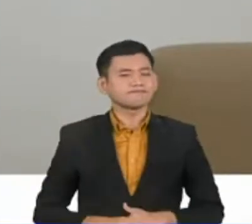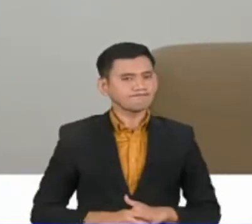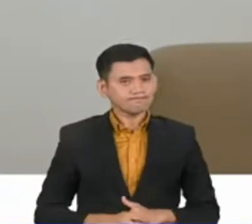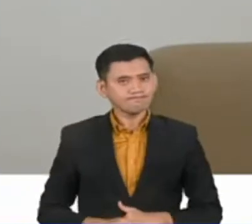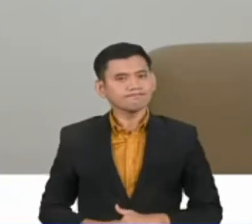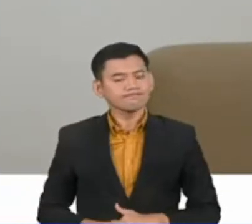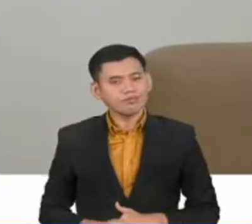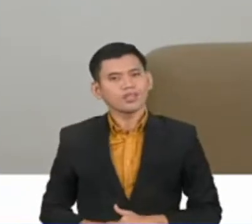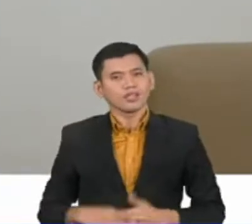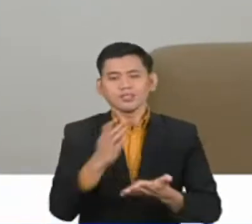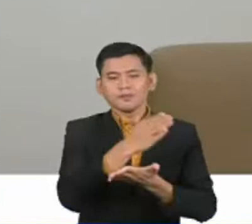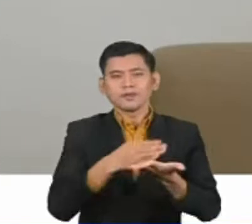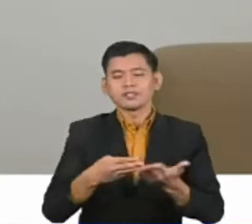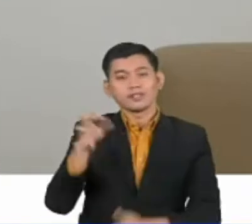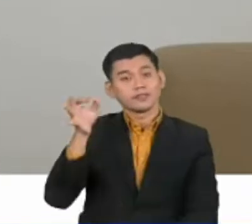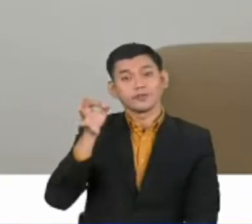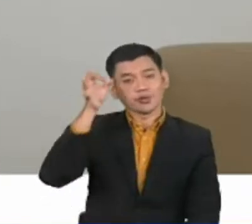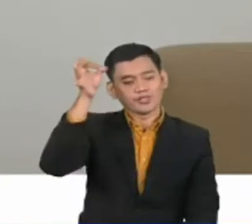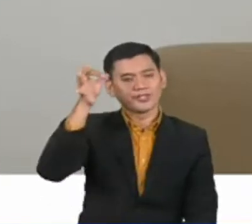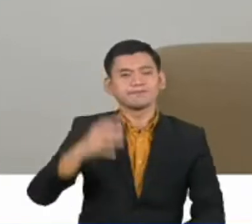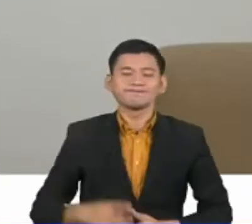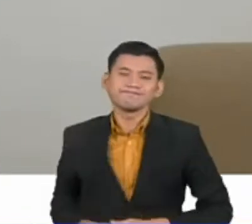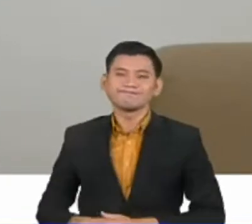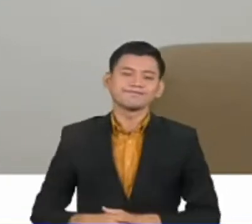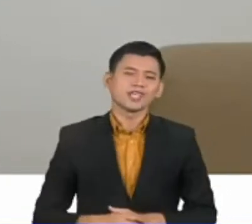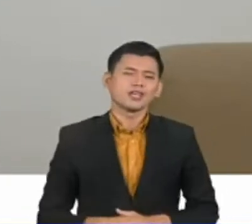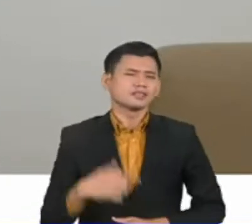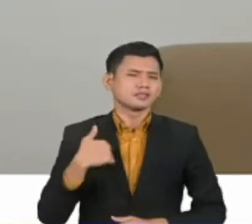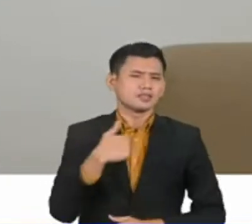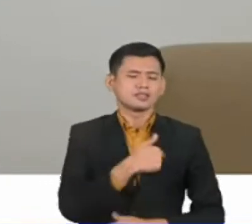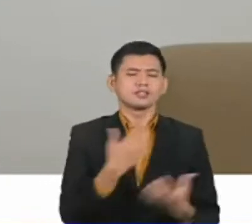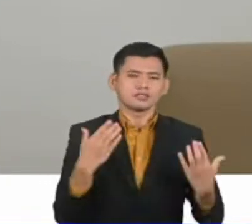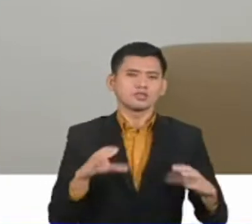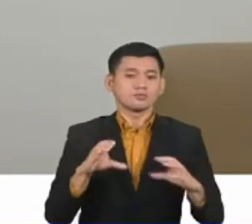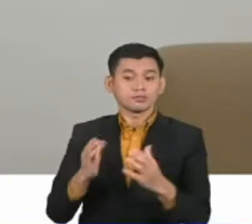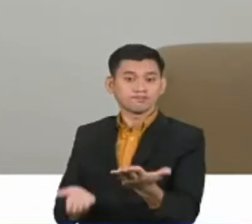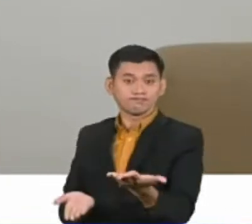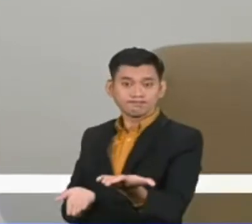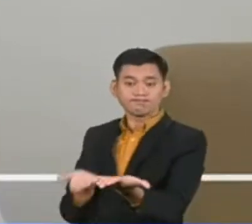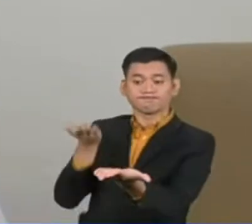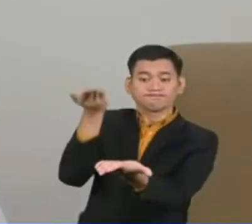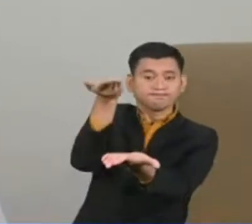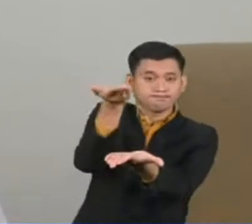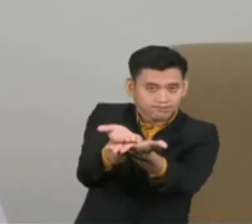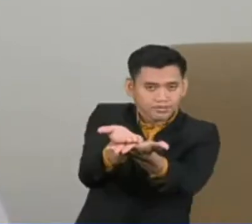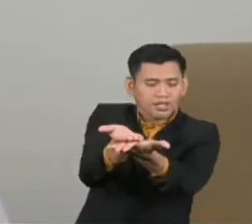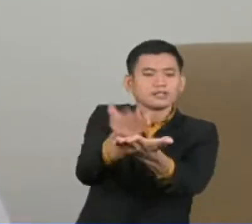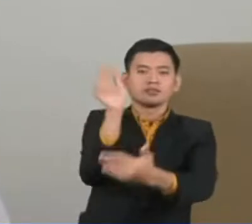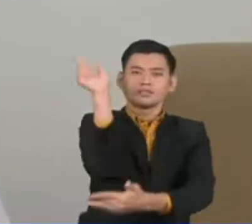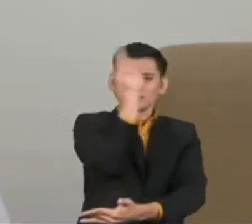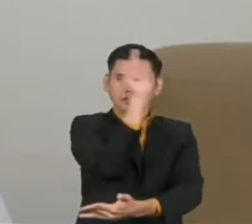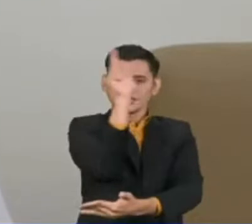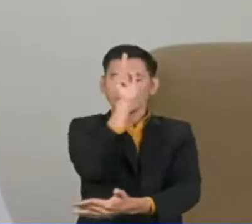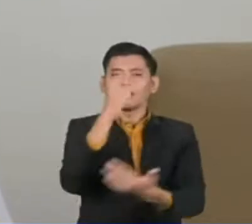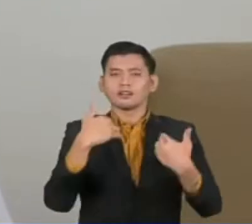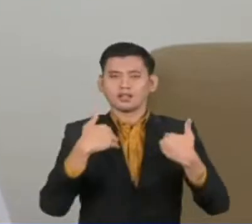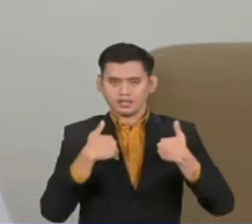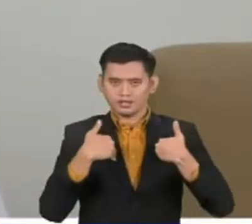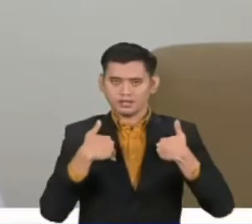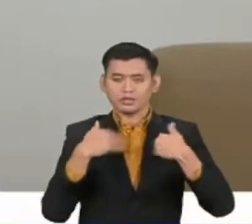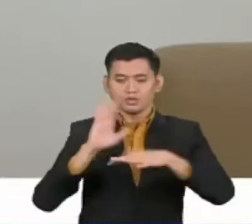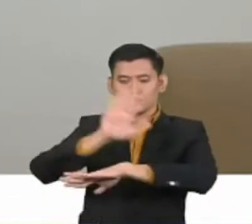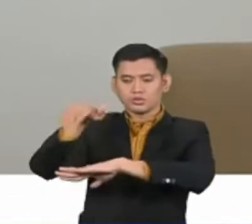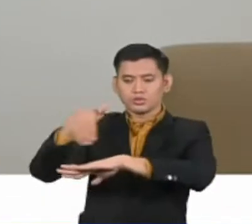dalam bajet yang akan datang ini, kita cuba nak mencadangkan juga kepada kerajaan supaya wujudkan satu skim